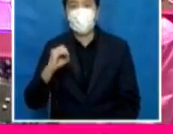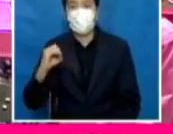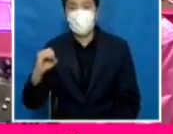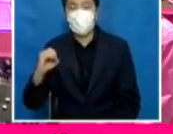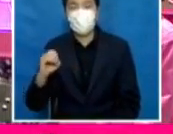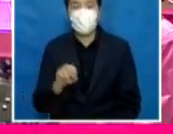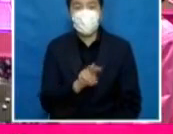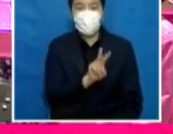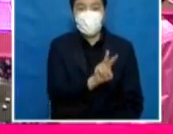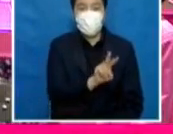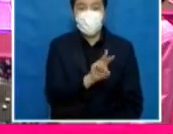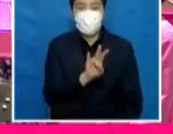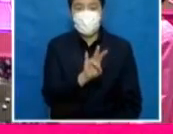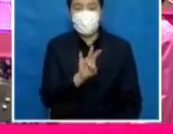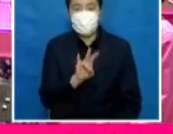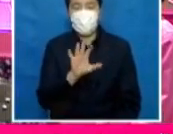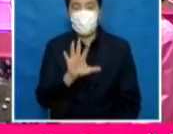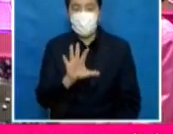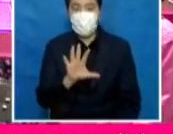2775100